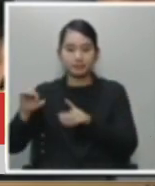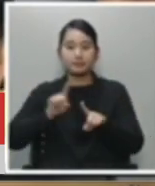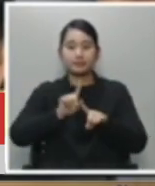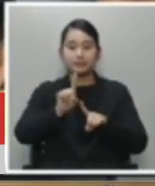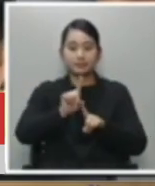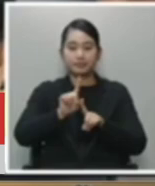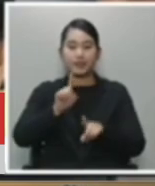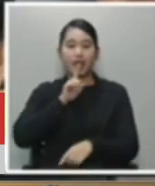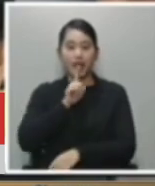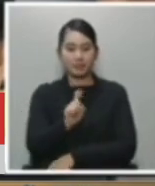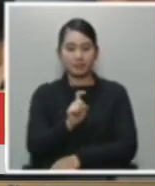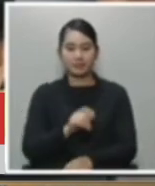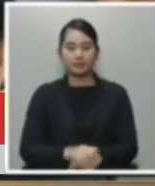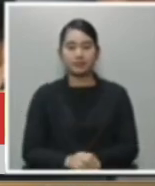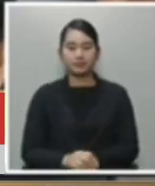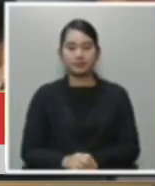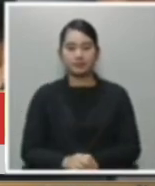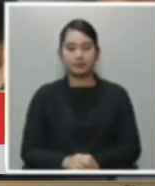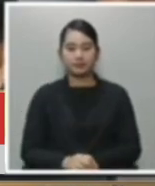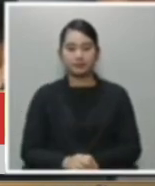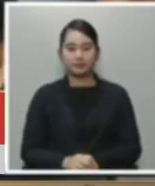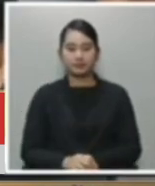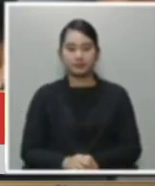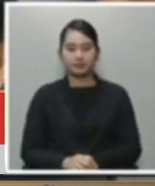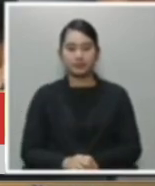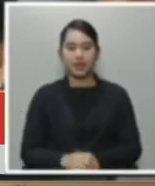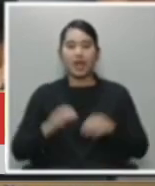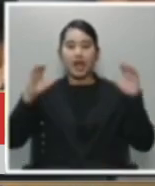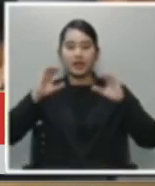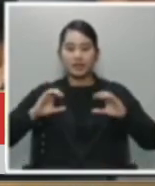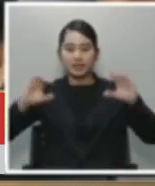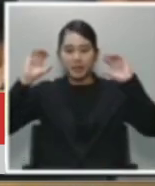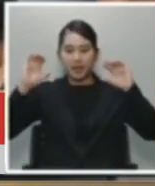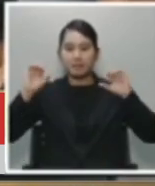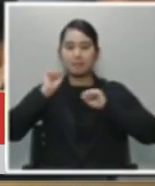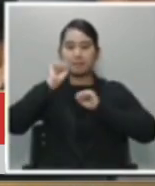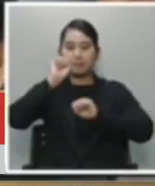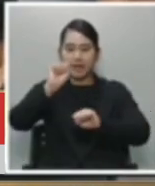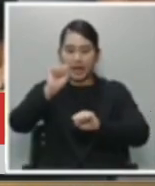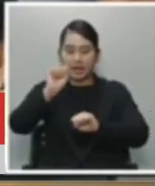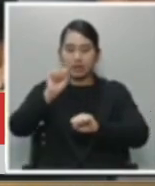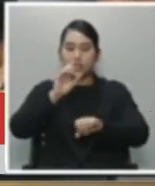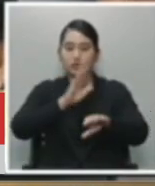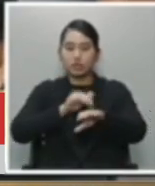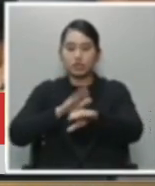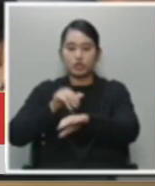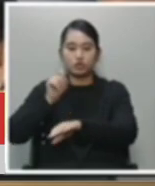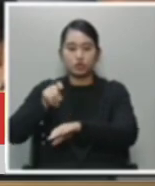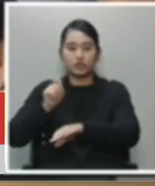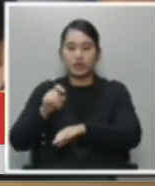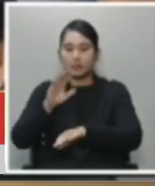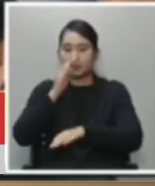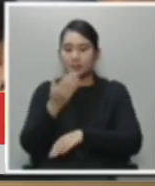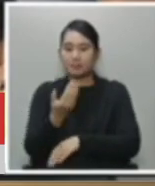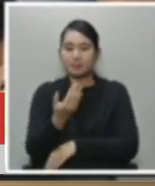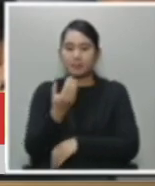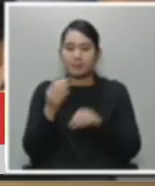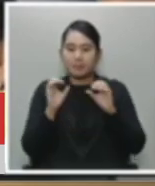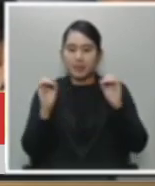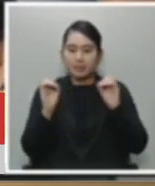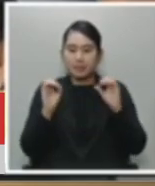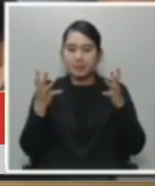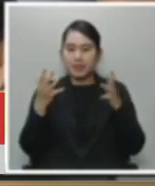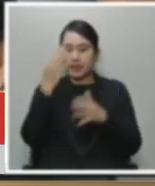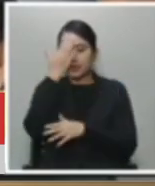ะครับทำไมรัฐบาลไม่ประกาศสถานการณ์ฉุกเฉินทั้งที่เหตุการณ์ที่เกิดขึ้นมีความรุนแรง